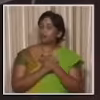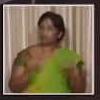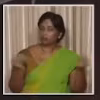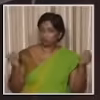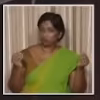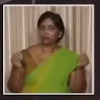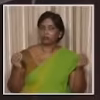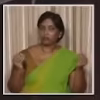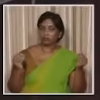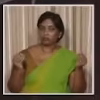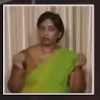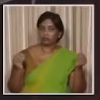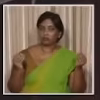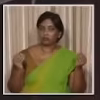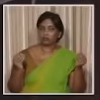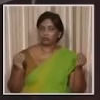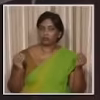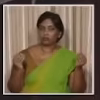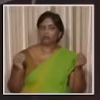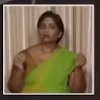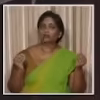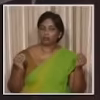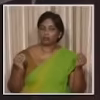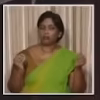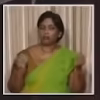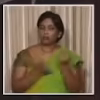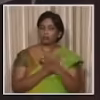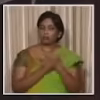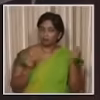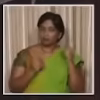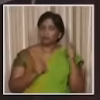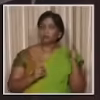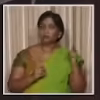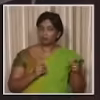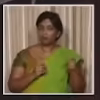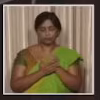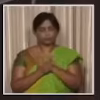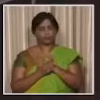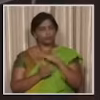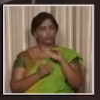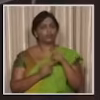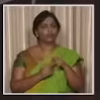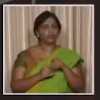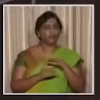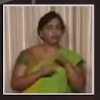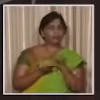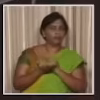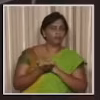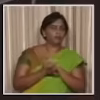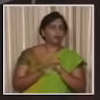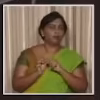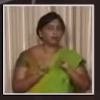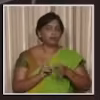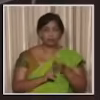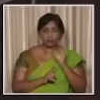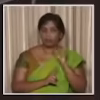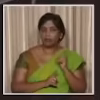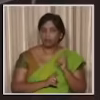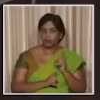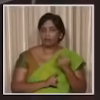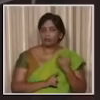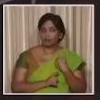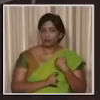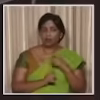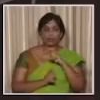කරලා මේ සියලු ඉඩම් අහෝසි කරලා මේ සියලු ඉඩම් ඔය ඉඩම් ප්‍රසකස් කර බල මණ්ඩලයේ සභාපතිතුමා